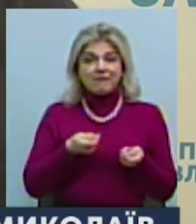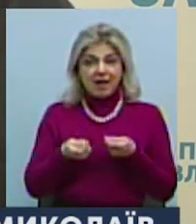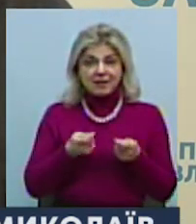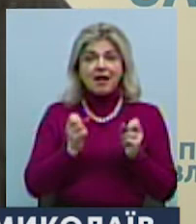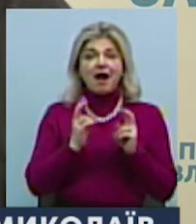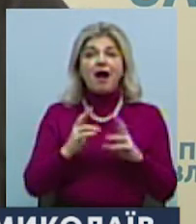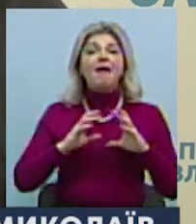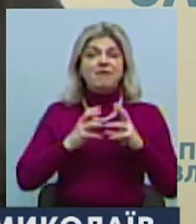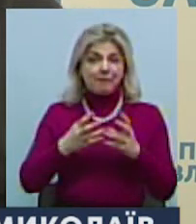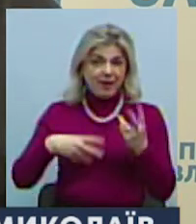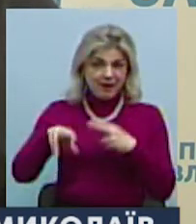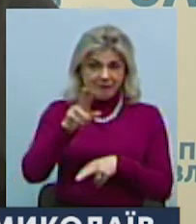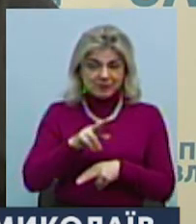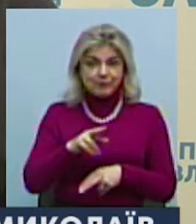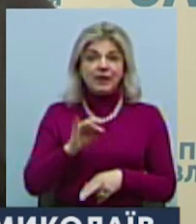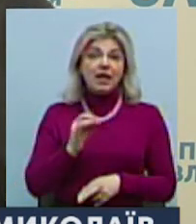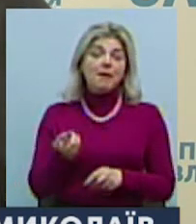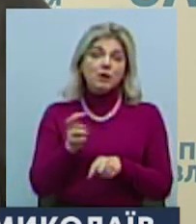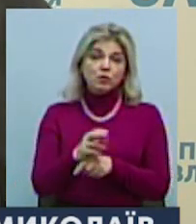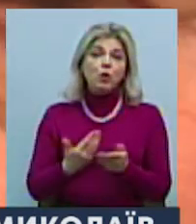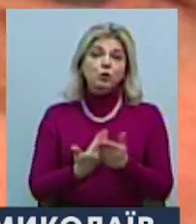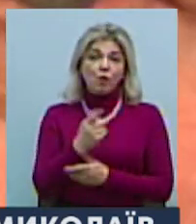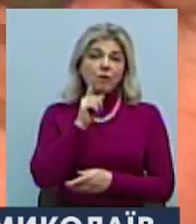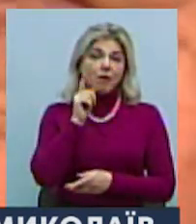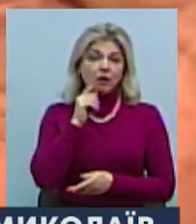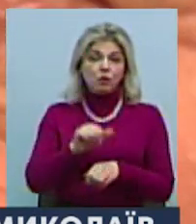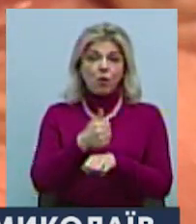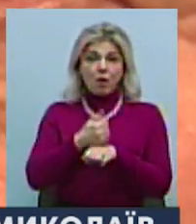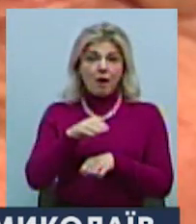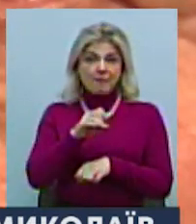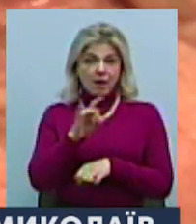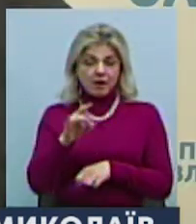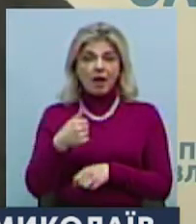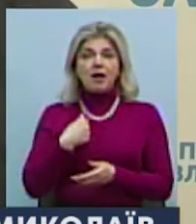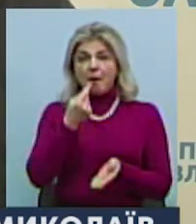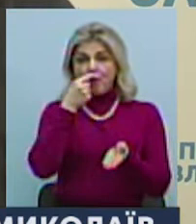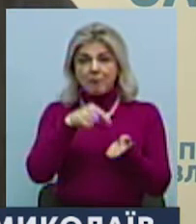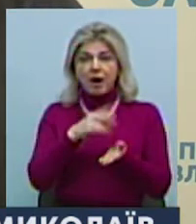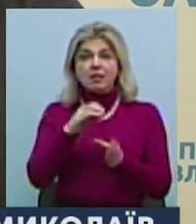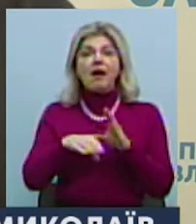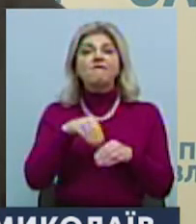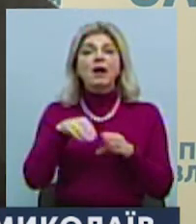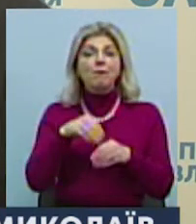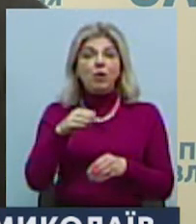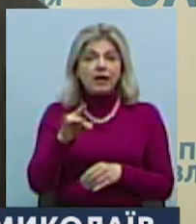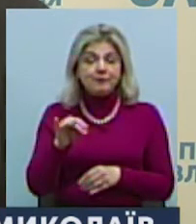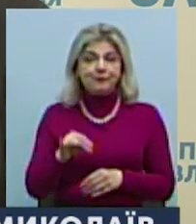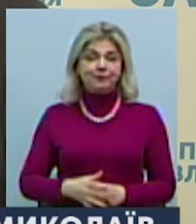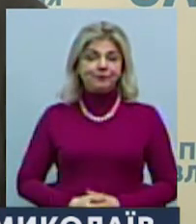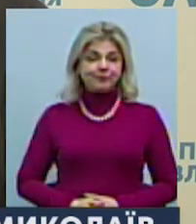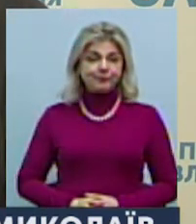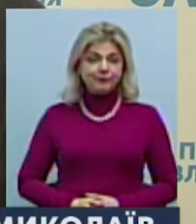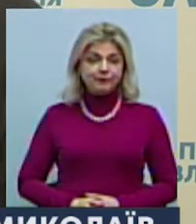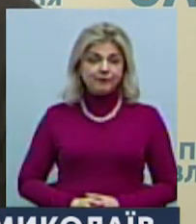всем мире, и пришел новый молодой мэр. Якраз я потрапив на перевибори. Змінювалася політична ситуація у